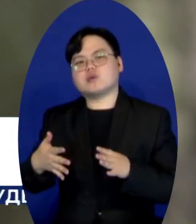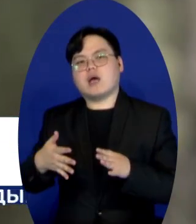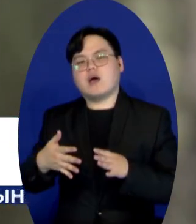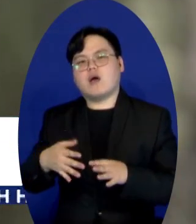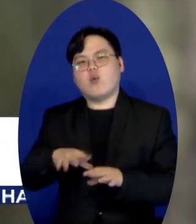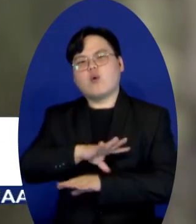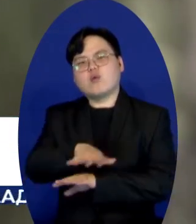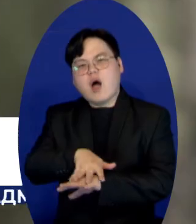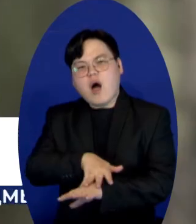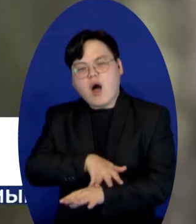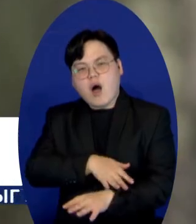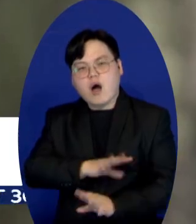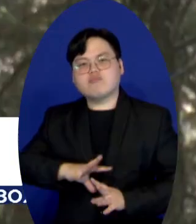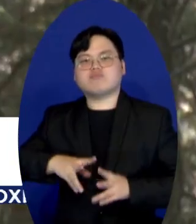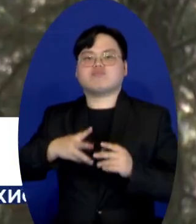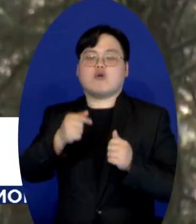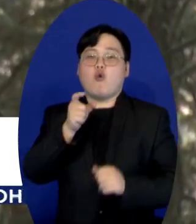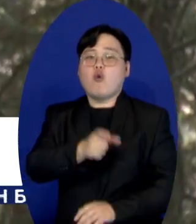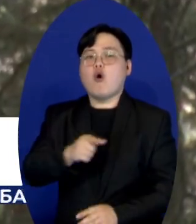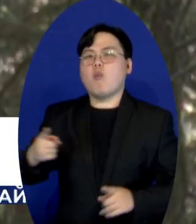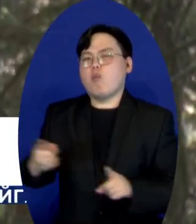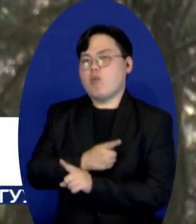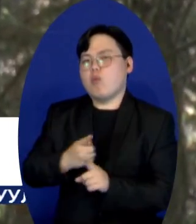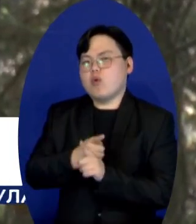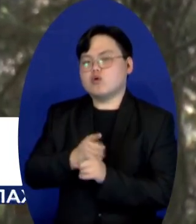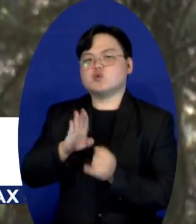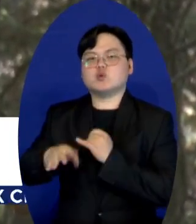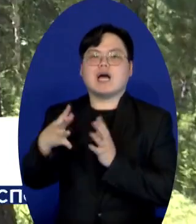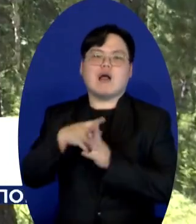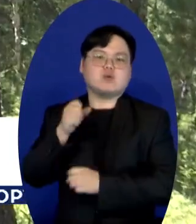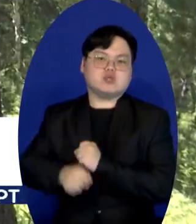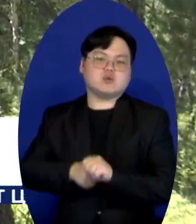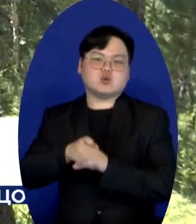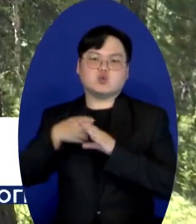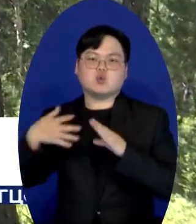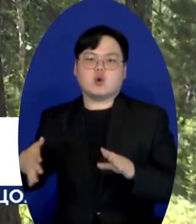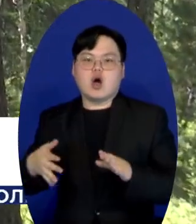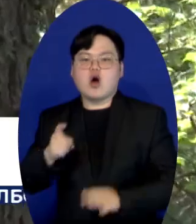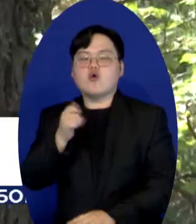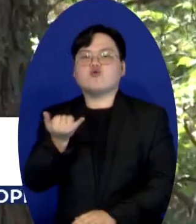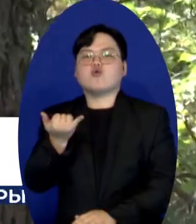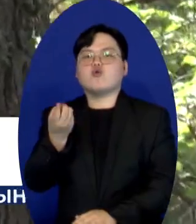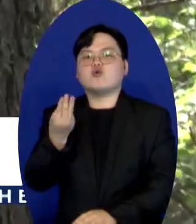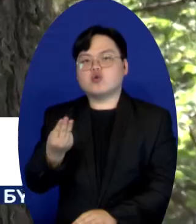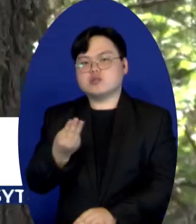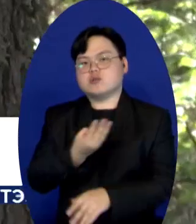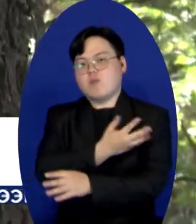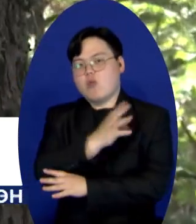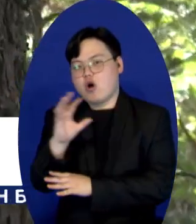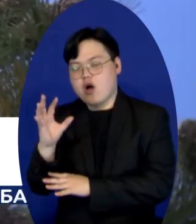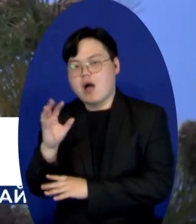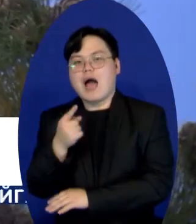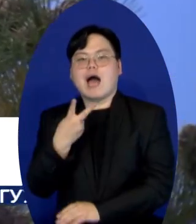амьсгалын өөрчлөлт хүний буруутай үйл ажиллагаанаас болж сүүлийн 10 жилийн хугацаанд за 10 хошин ойн талбайн